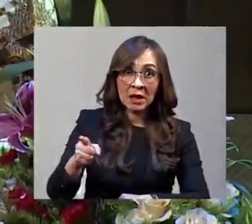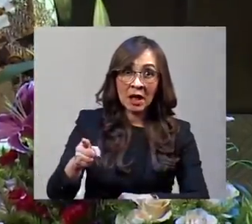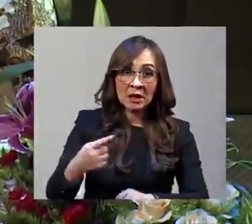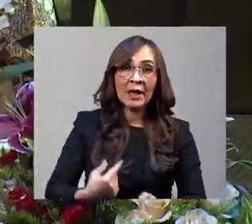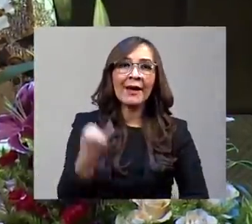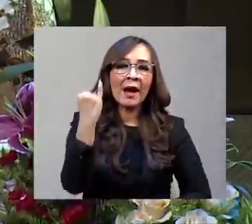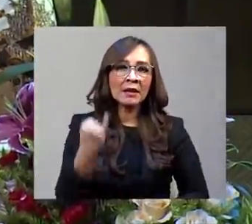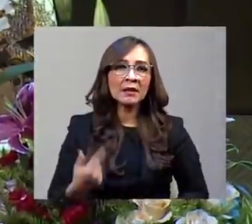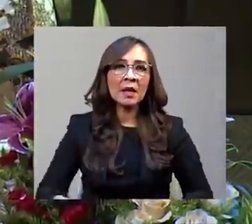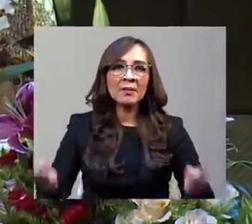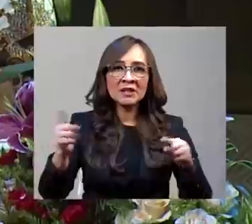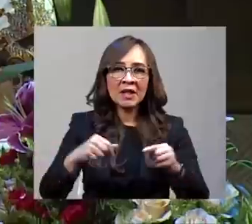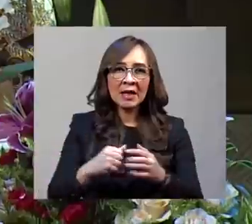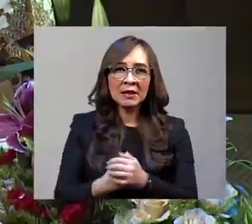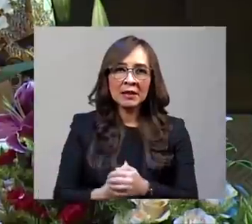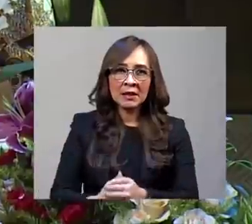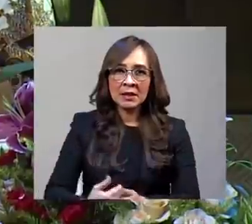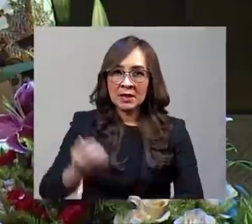Wow.